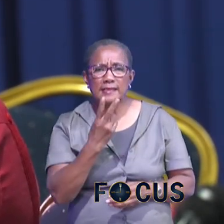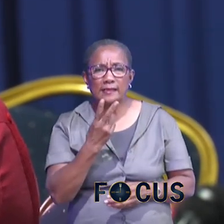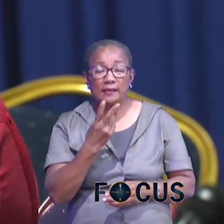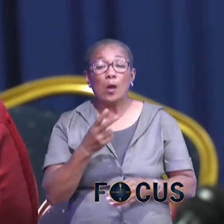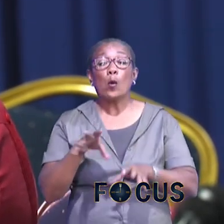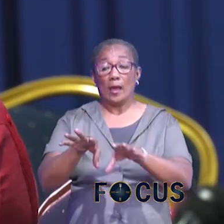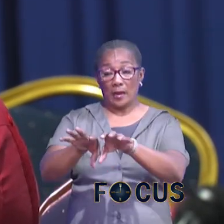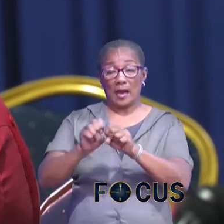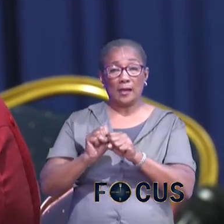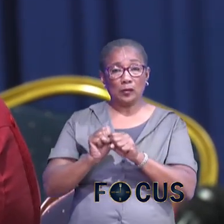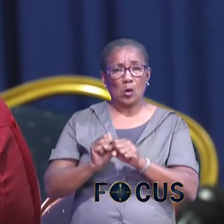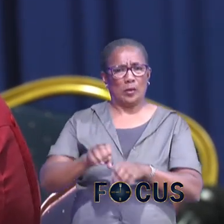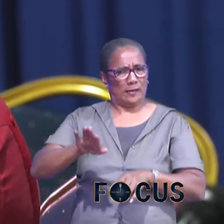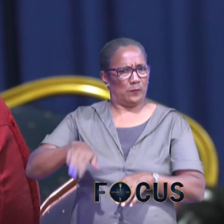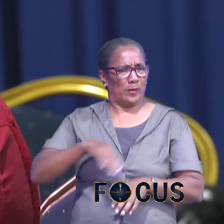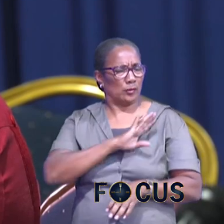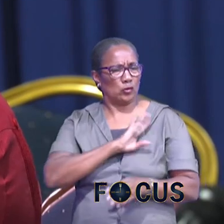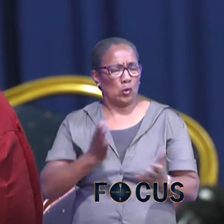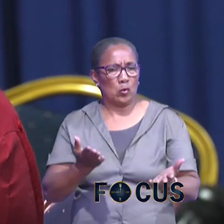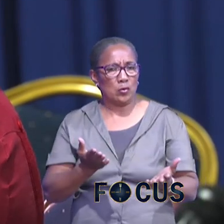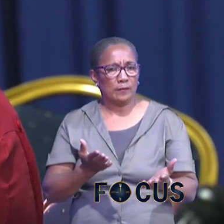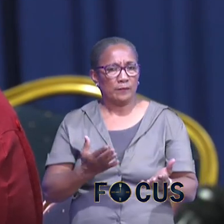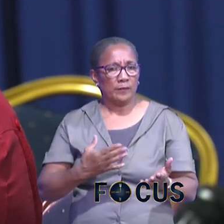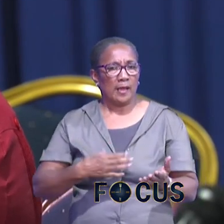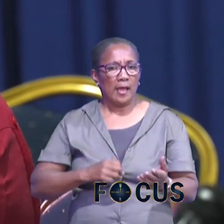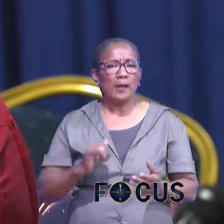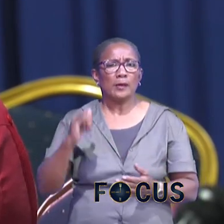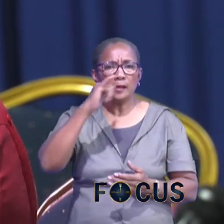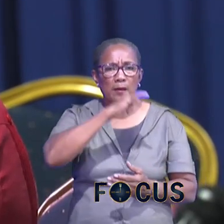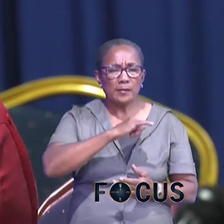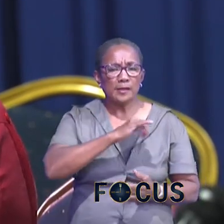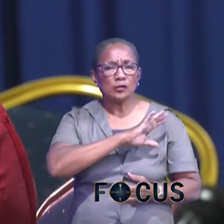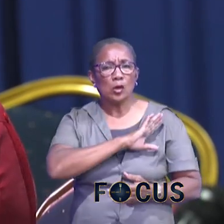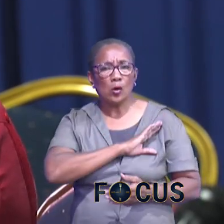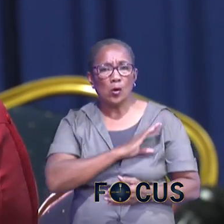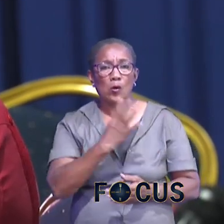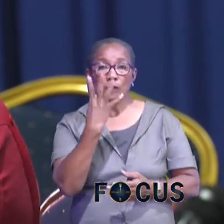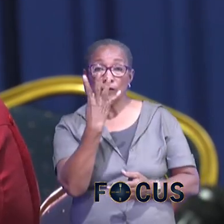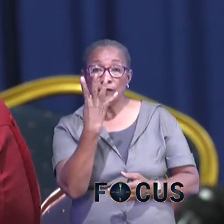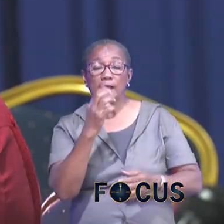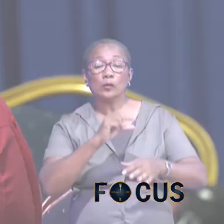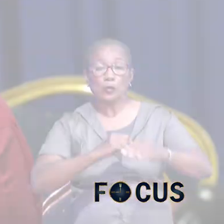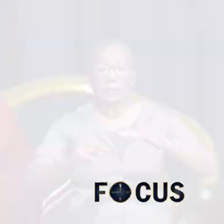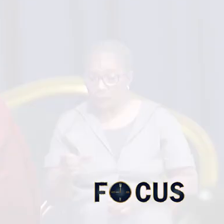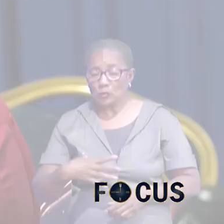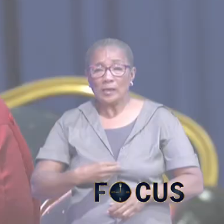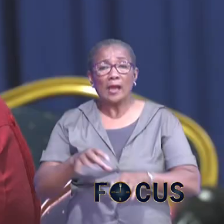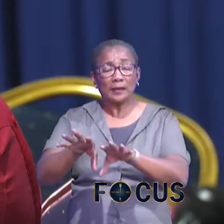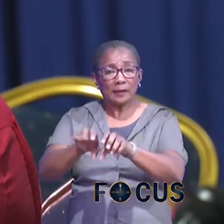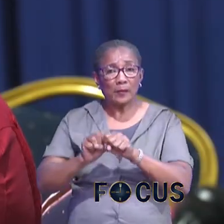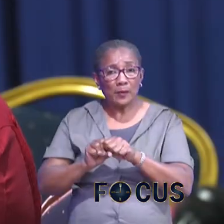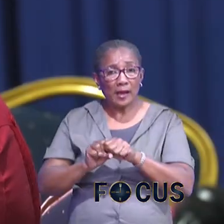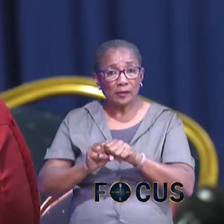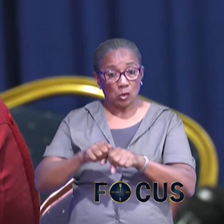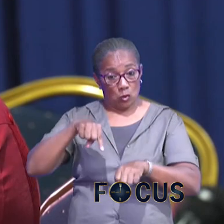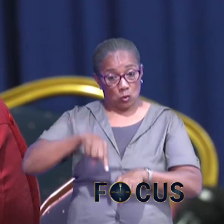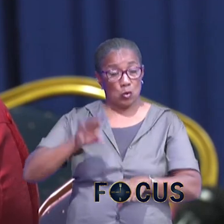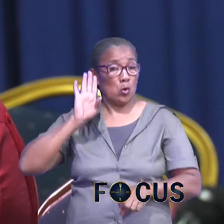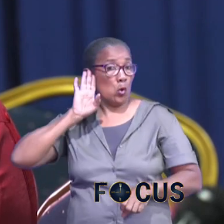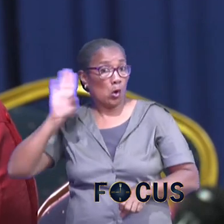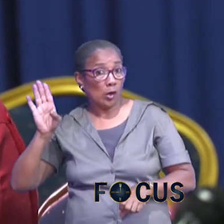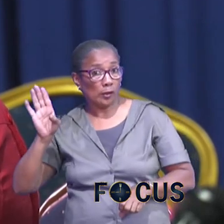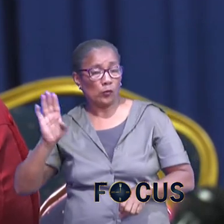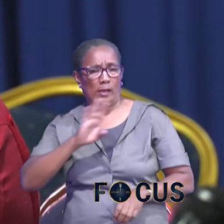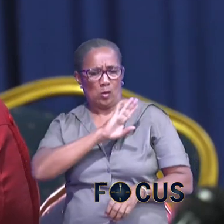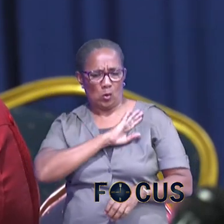aanhoudingen. Niet zo lang terug, ik heb het even gemist, hebben wij ook 4 Guyanese aangehouden. Nu horen wij weer dat